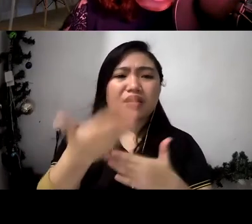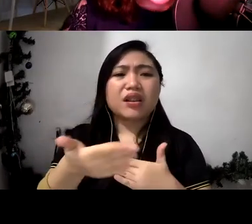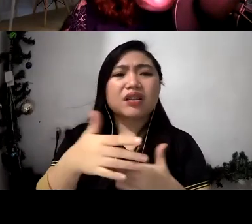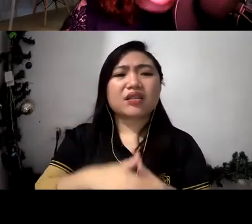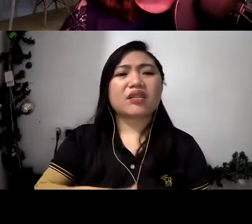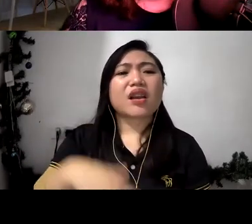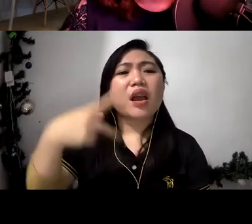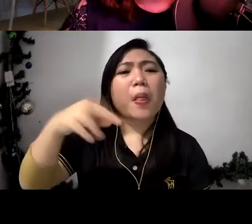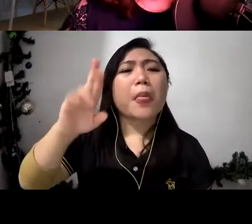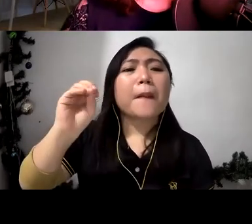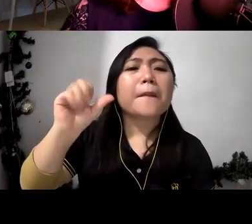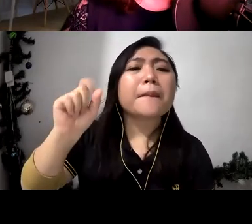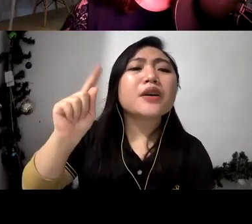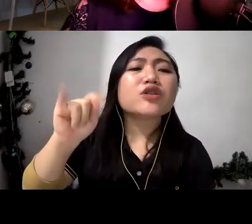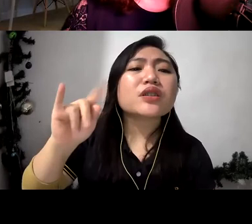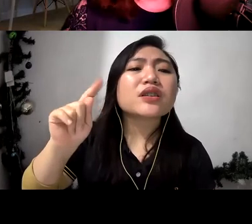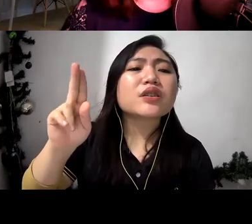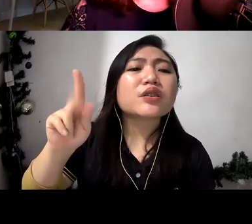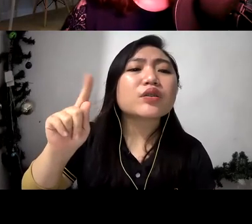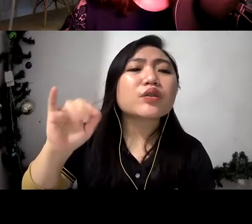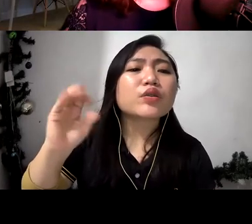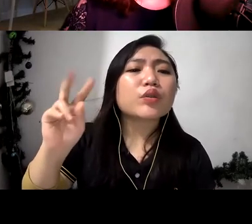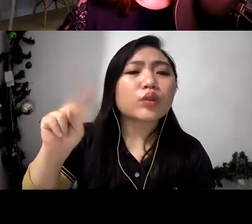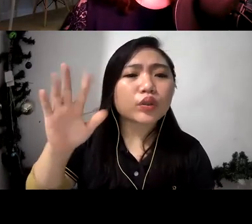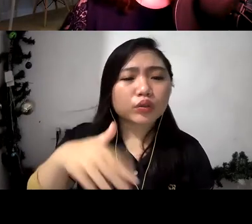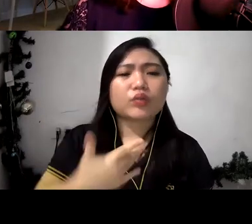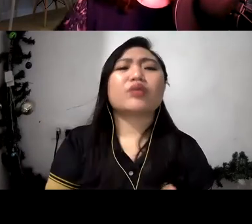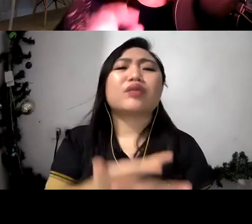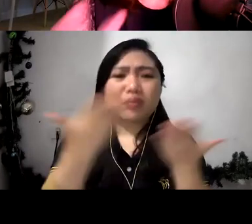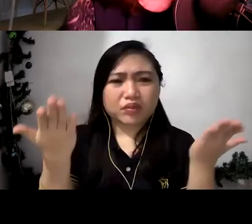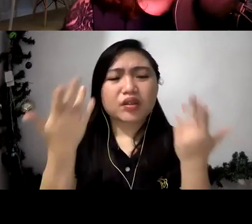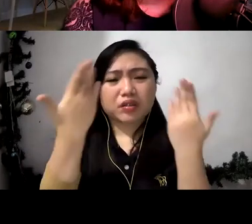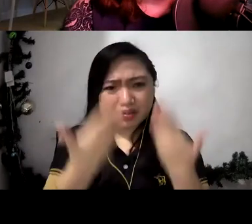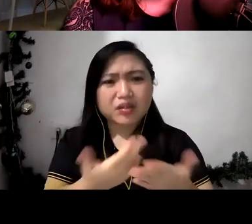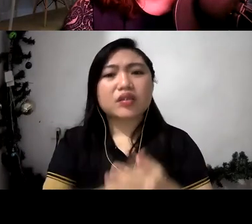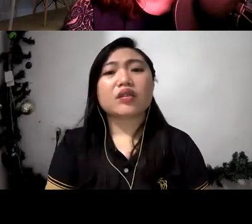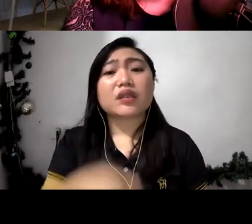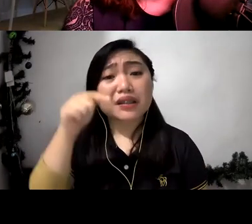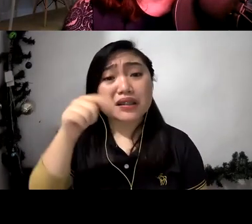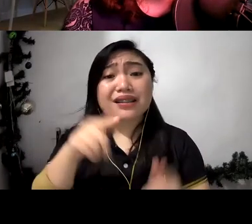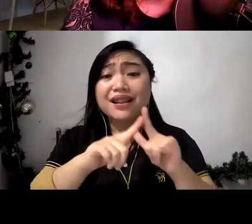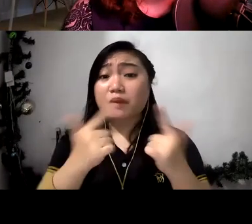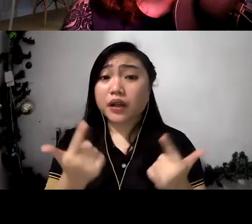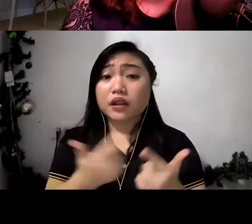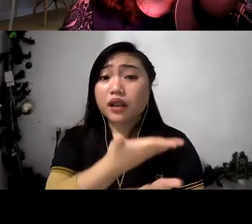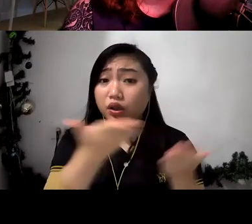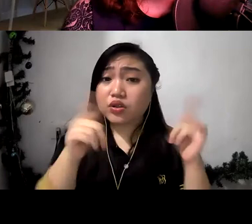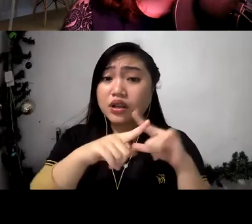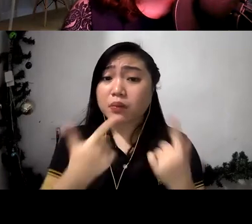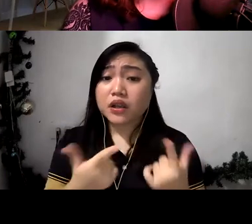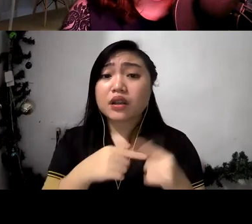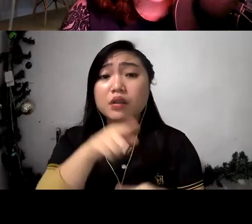then trafficking, sexual assault, and economic abuse. So, kayo po ba sa library, no, ano po yung inyong